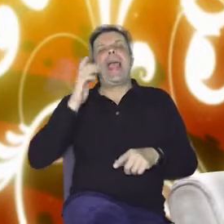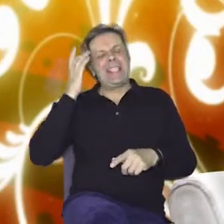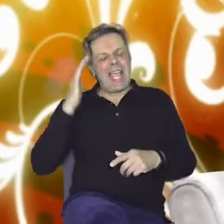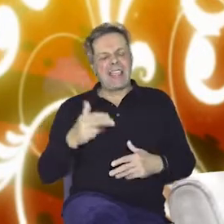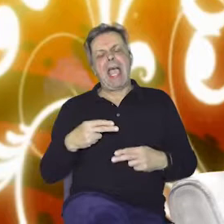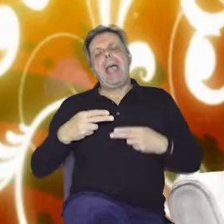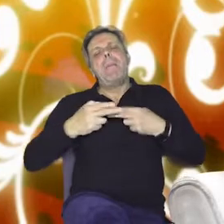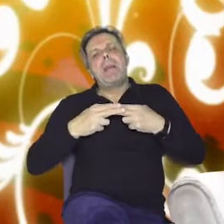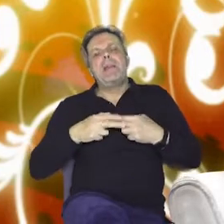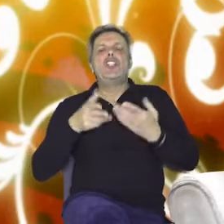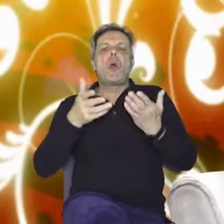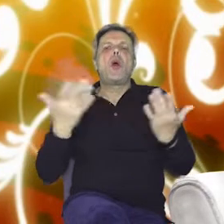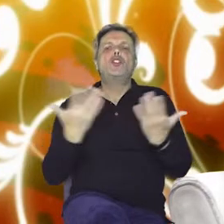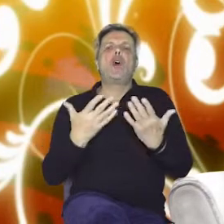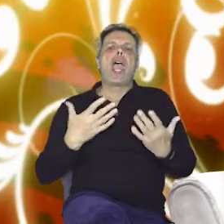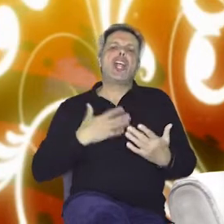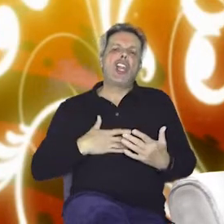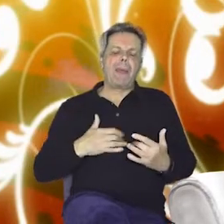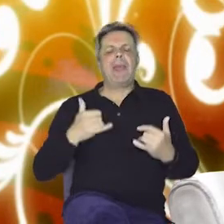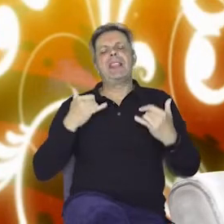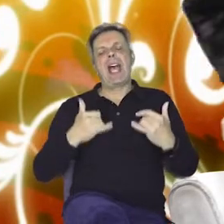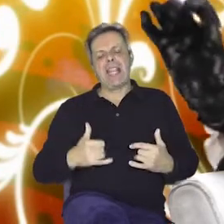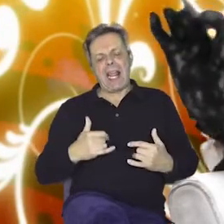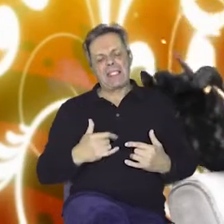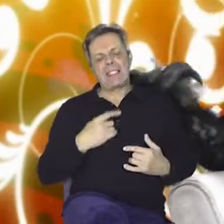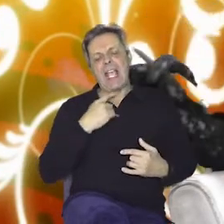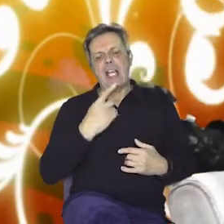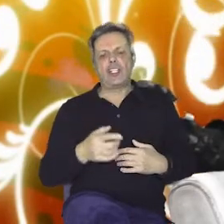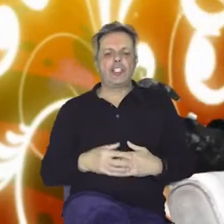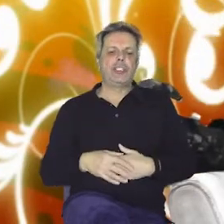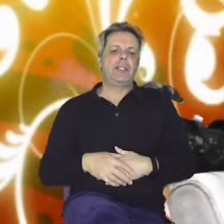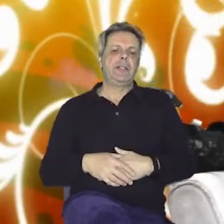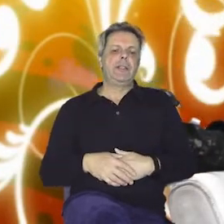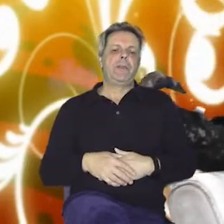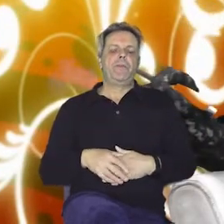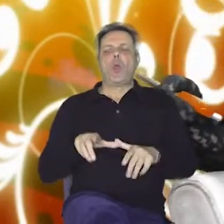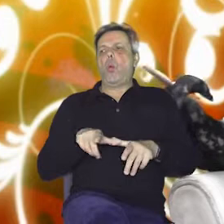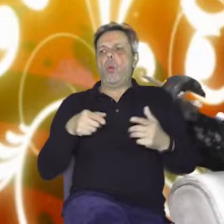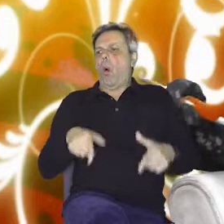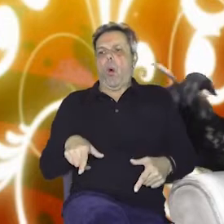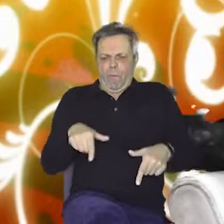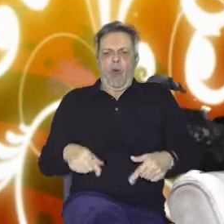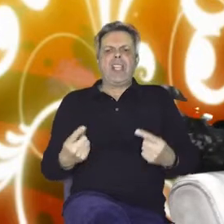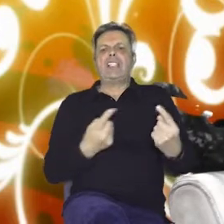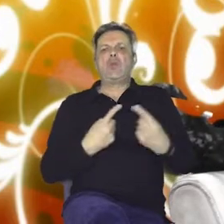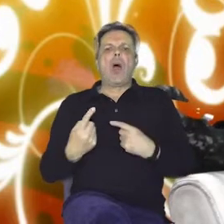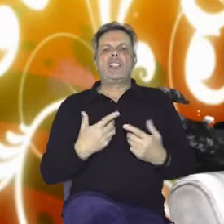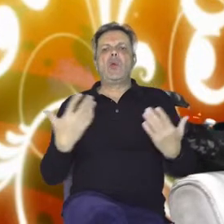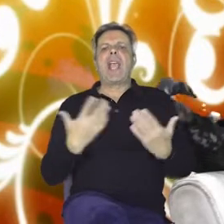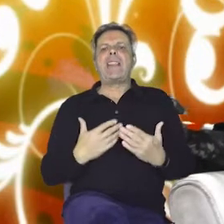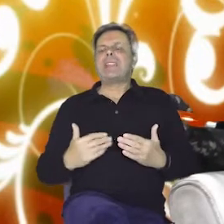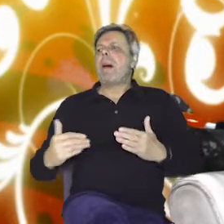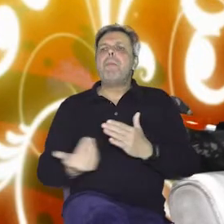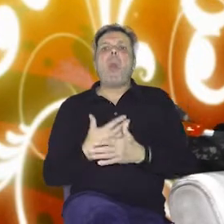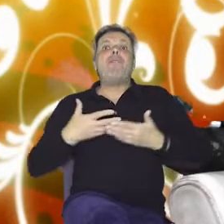ono što ja želim danas da nam ti pomogneš uopće kazati u ovoj eri. Kad smo nanovo izgubljeni